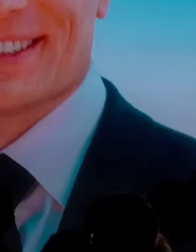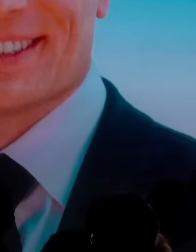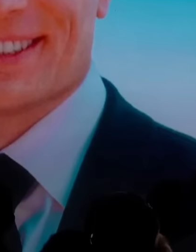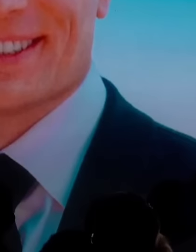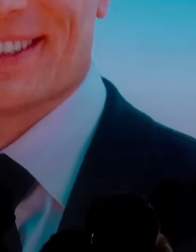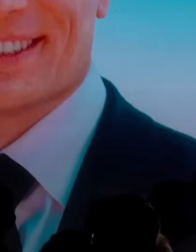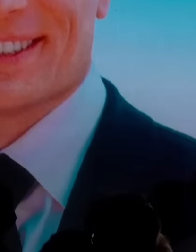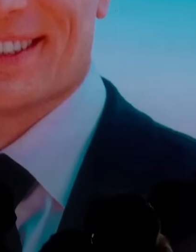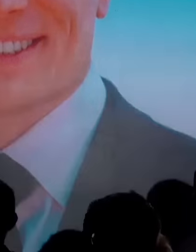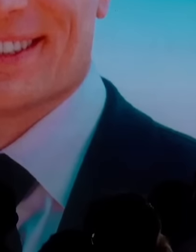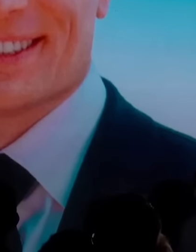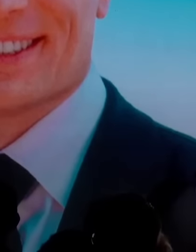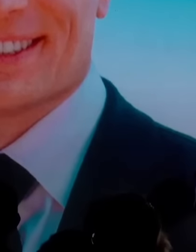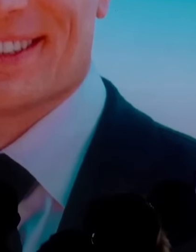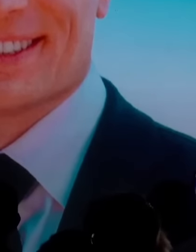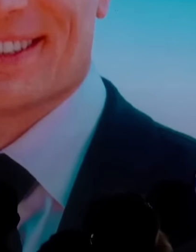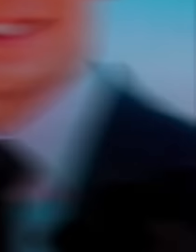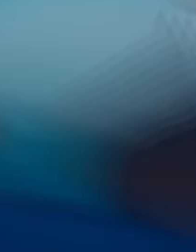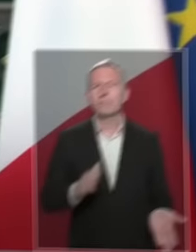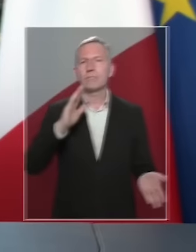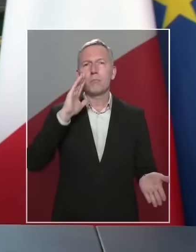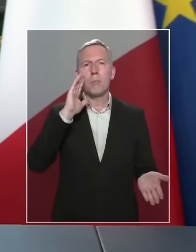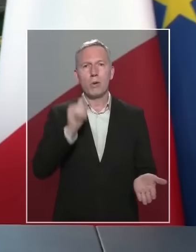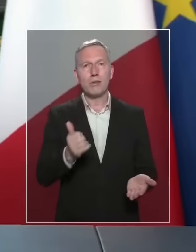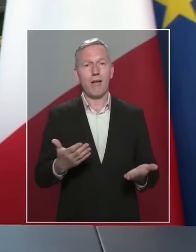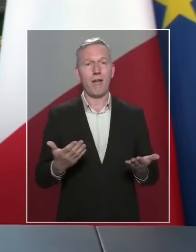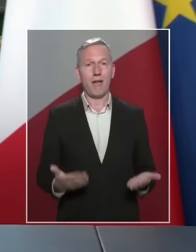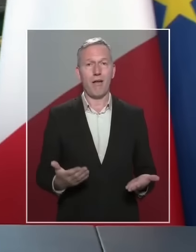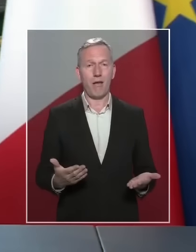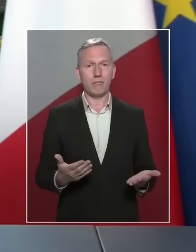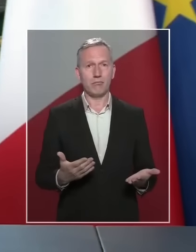et d'organiser de nouvelles élections législatives.